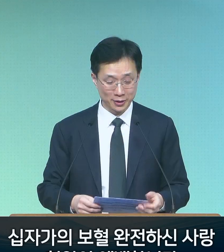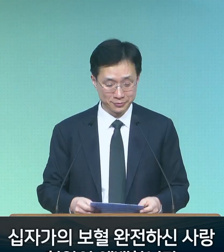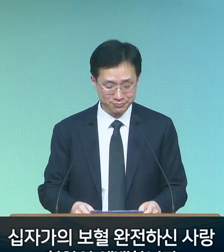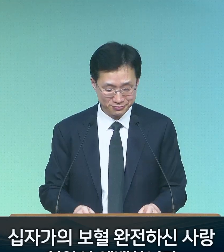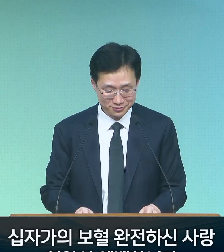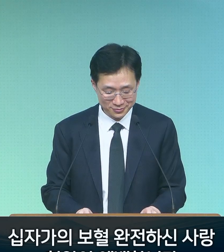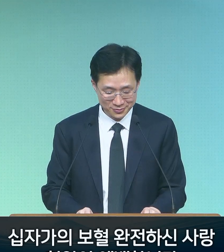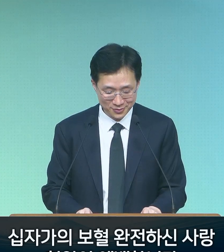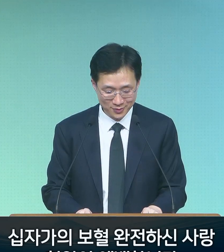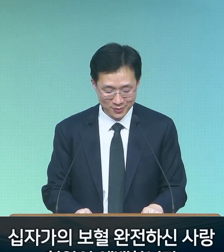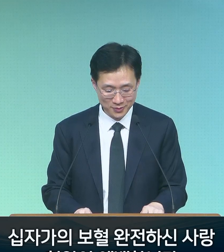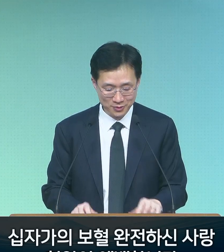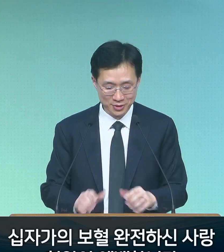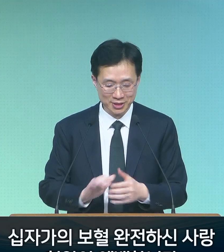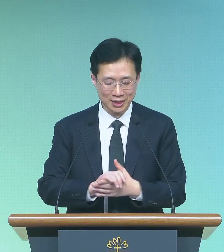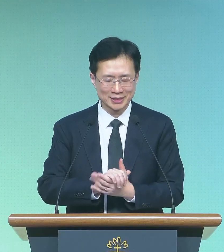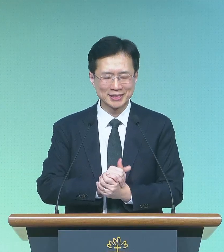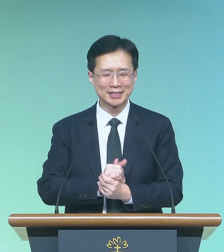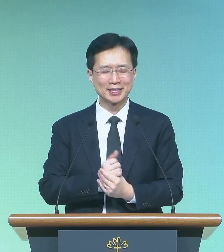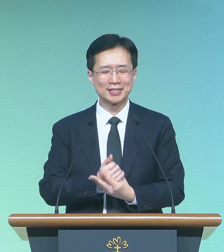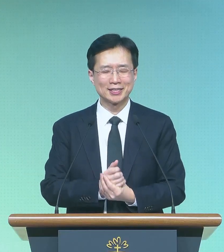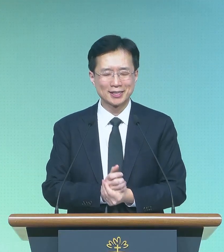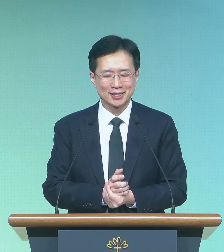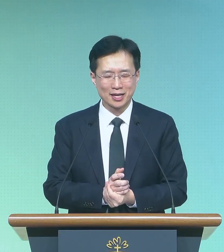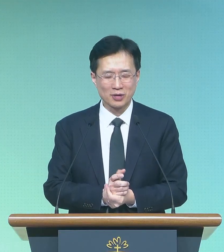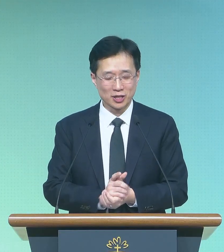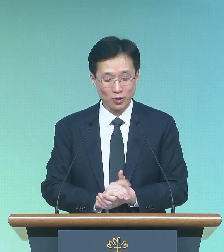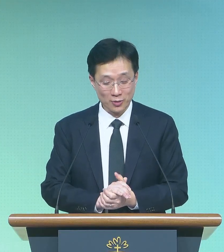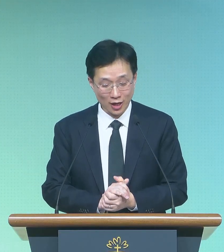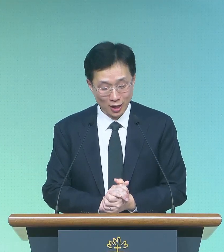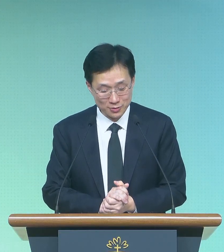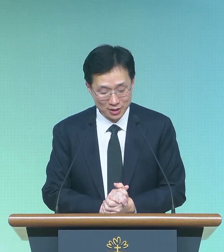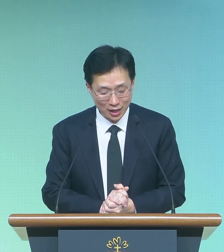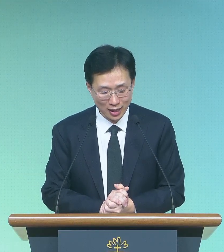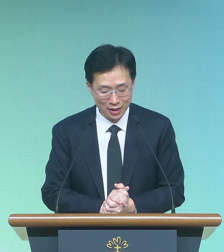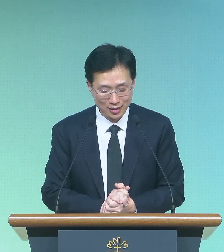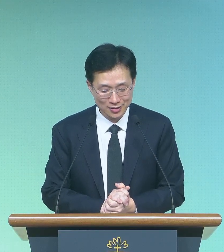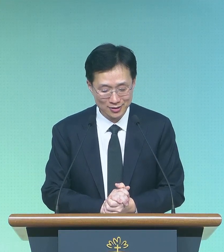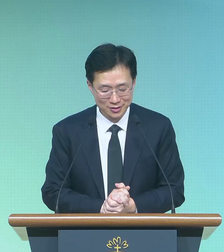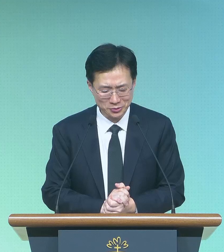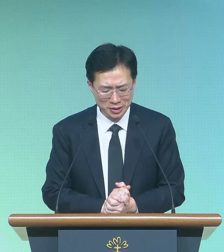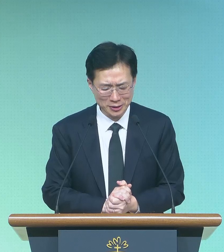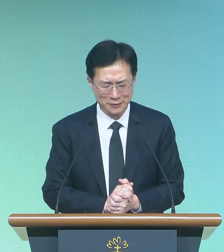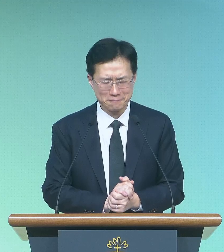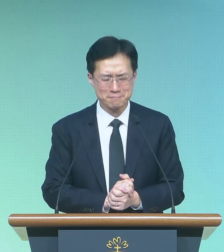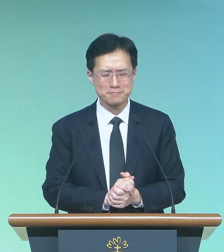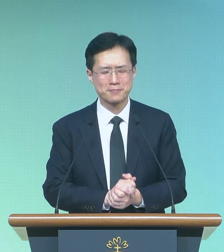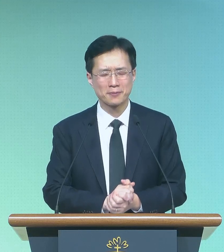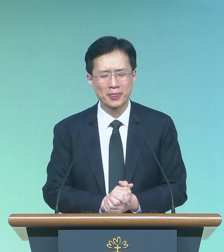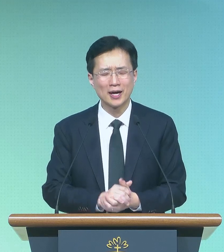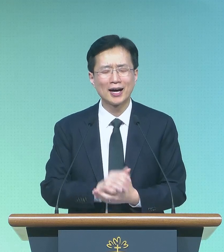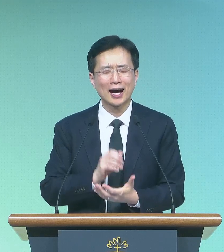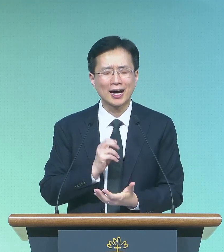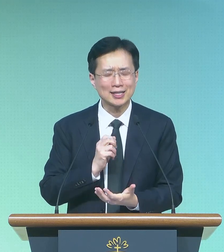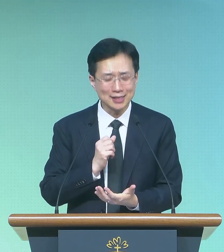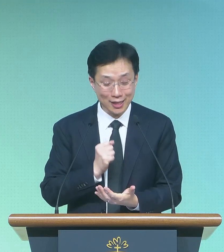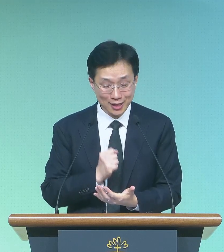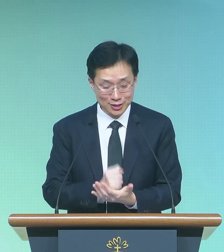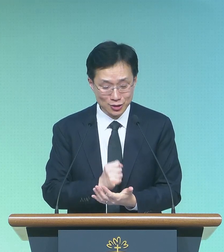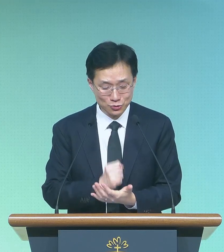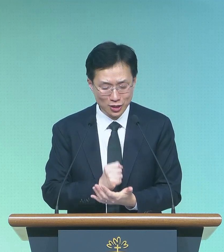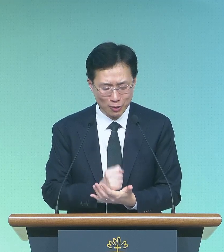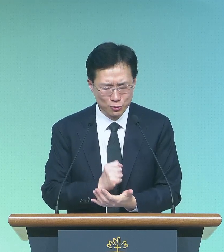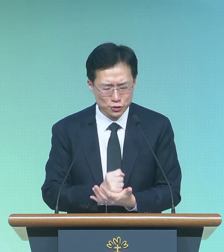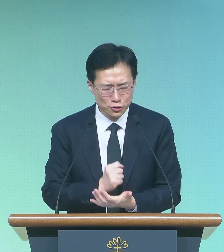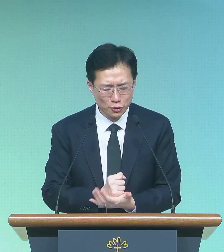아멘. 우리 시간 함께 기도하며 나아갑시다. 우리 하늘에